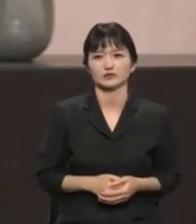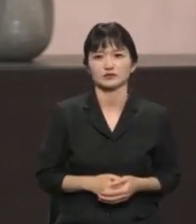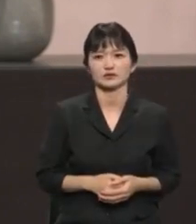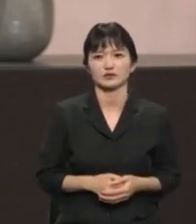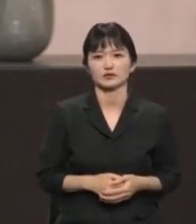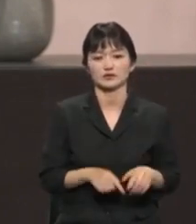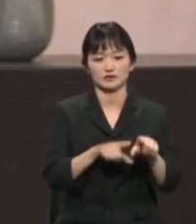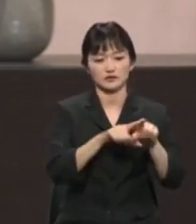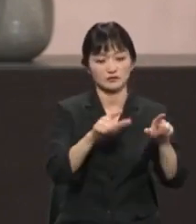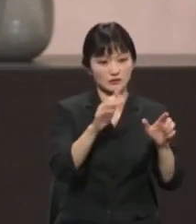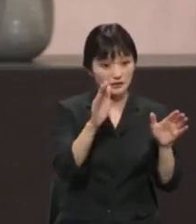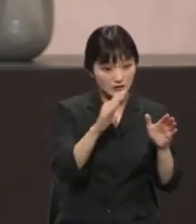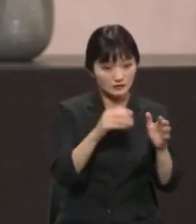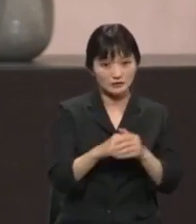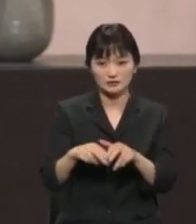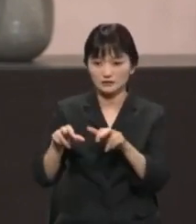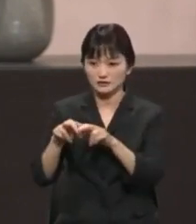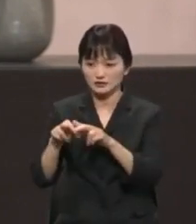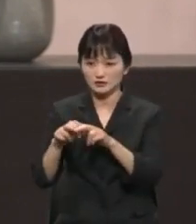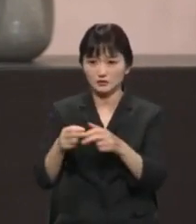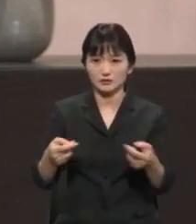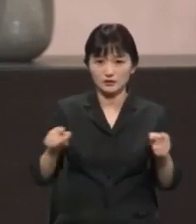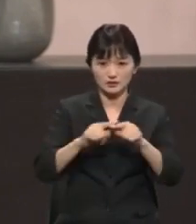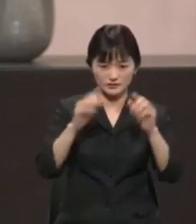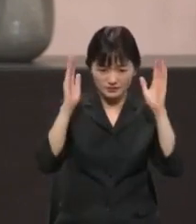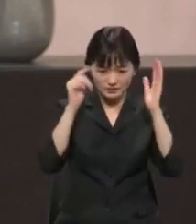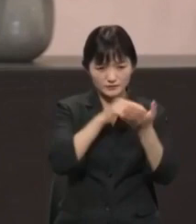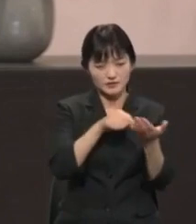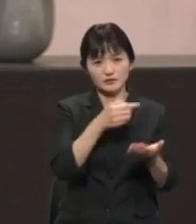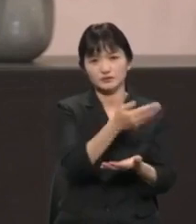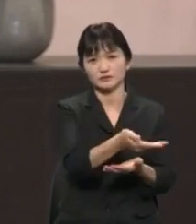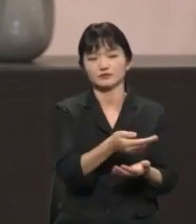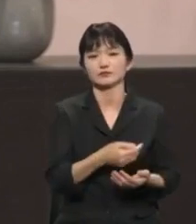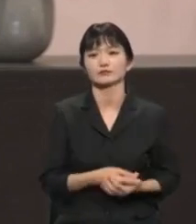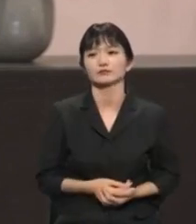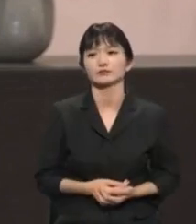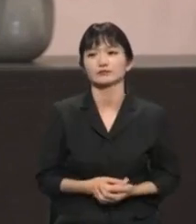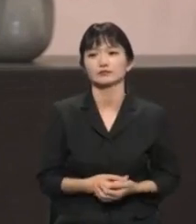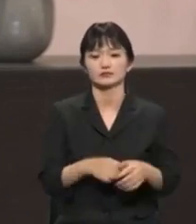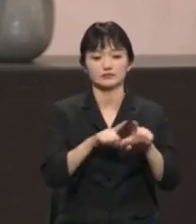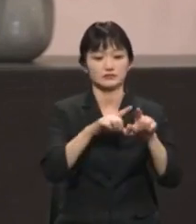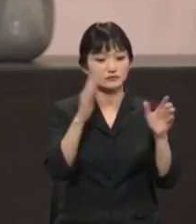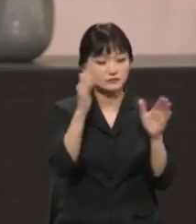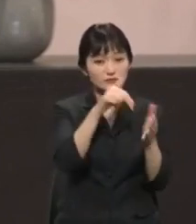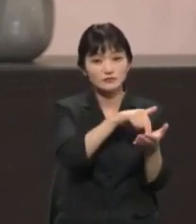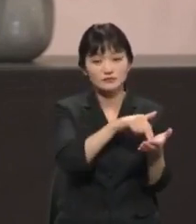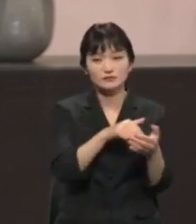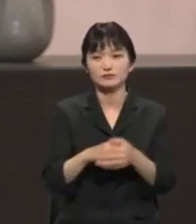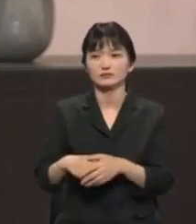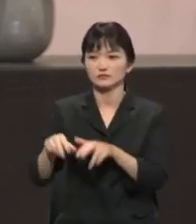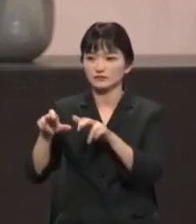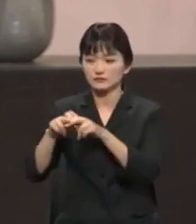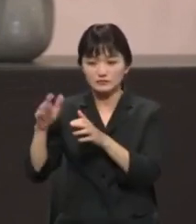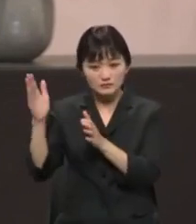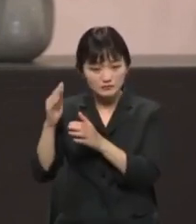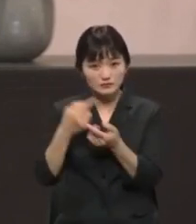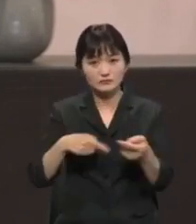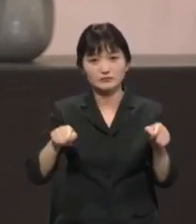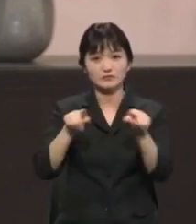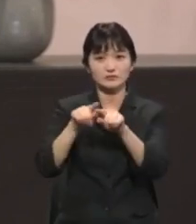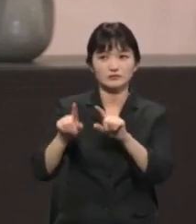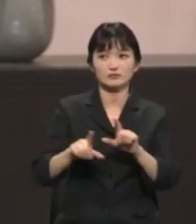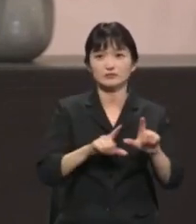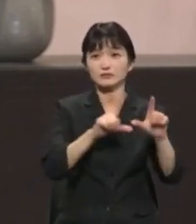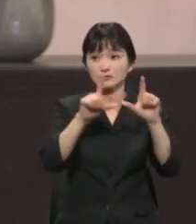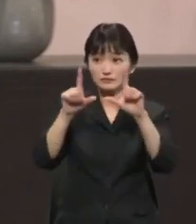양보해야 된다 이런 사고를 많이 하게 되는데요 사실은 우리 일반 학생들의 입장에서도 장애를 가진 아이들이랑 더불어서 사회를